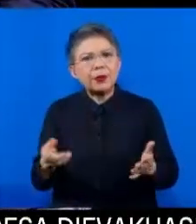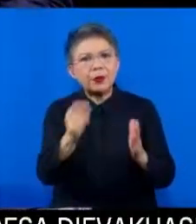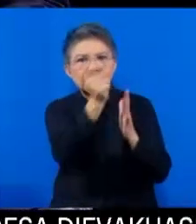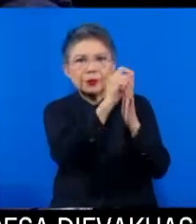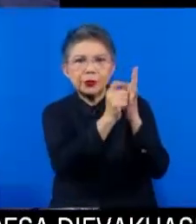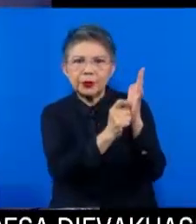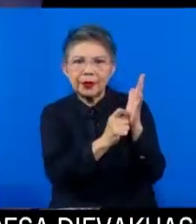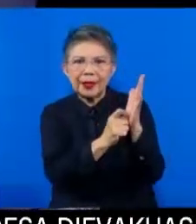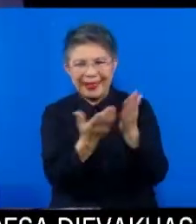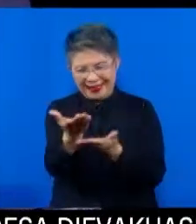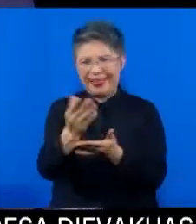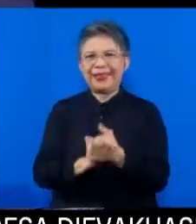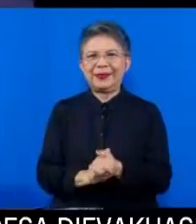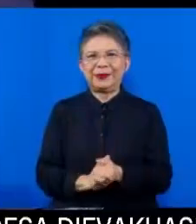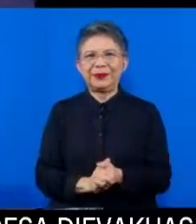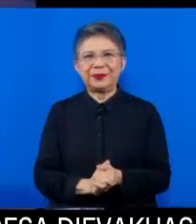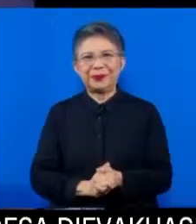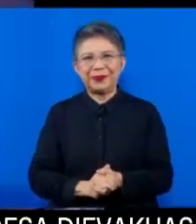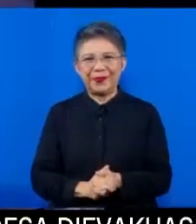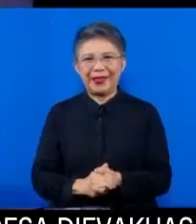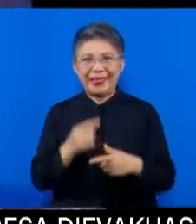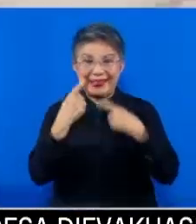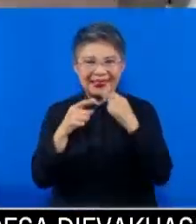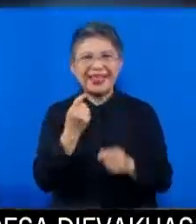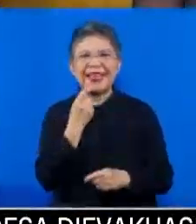tersebut? Selengkapnya dalam segmen Sisi Kota berikut ini.